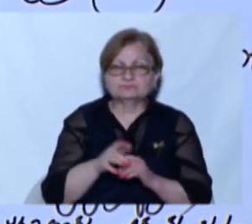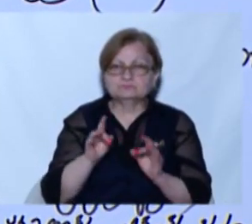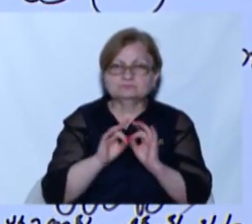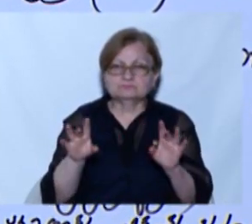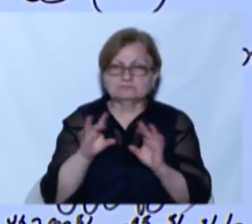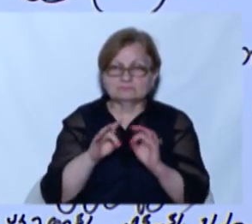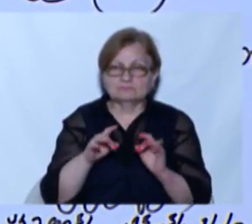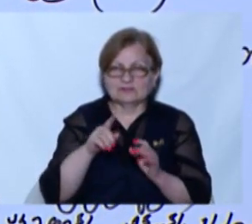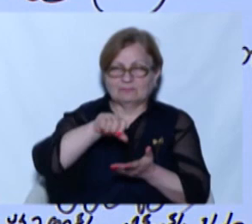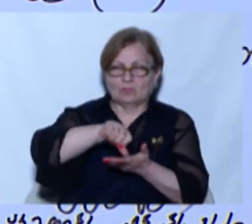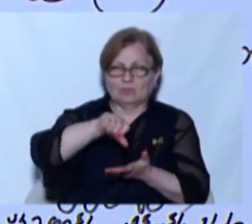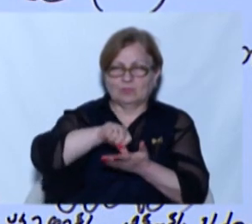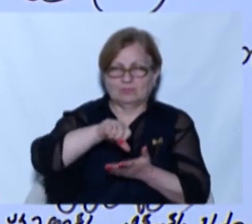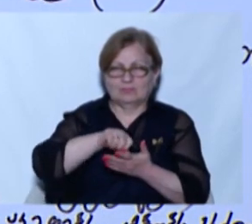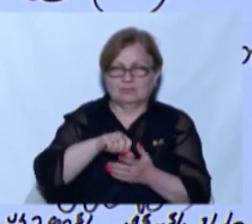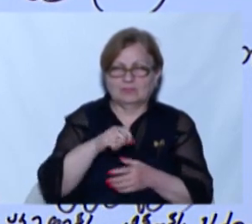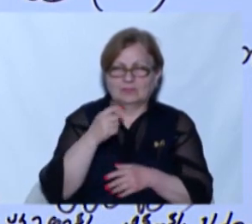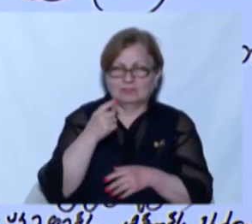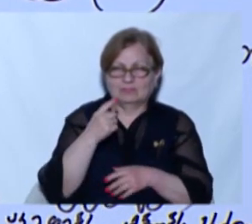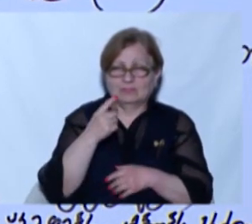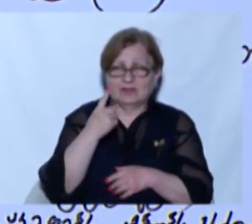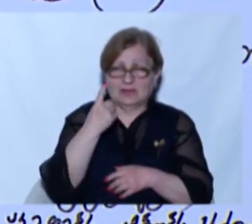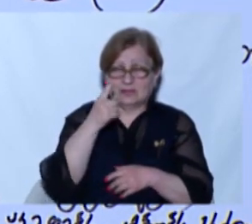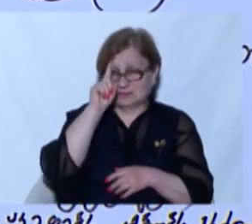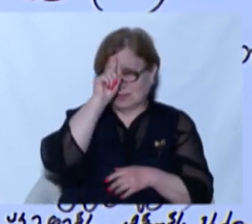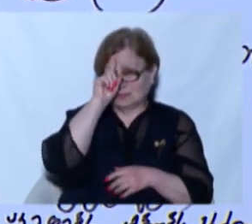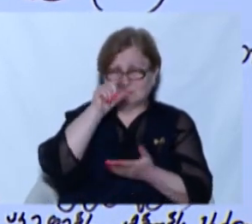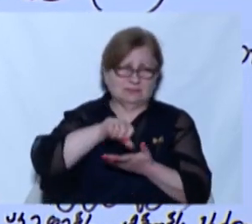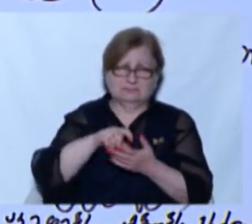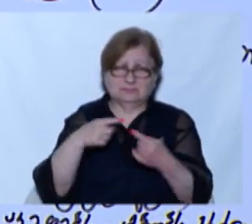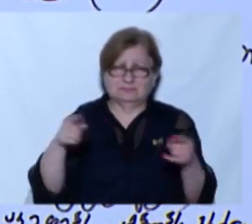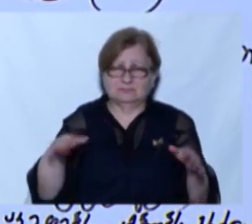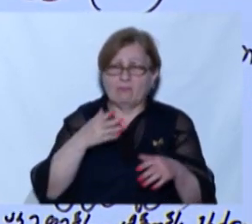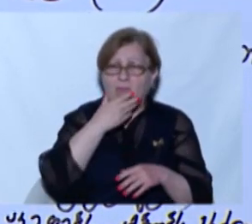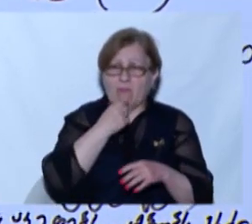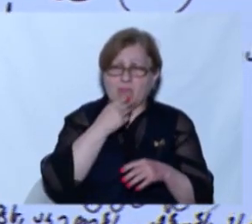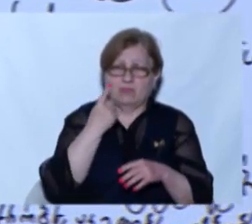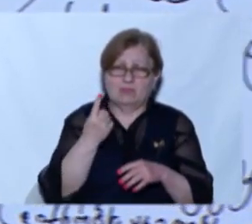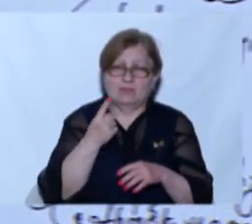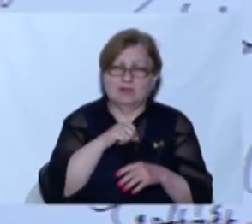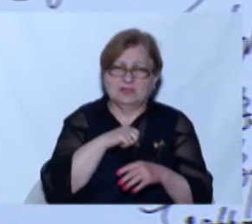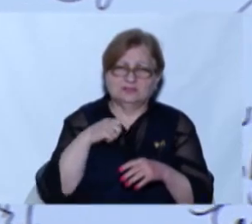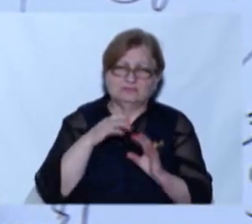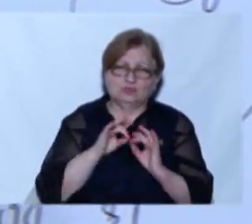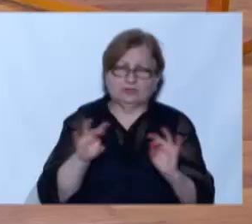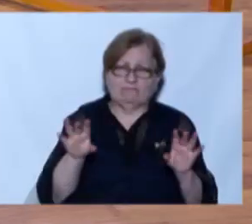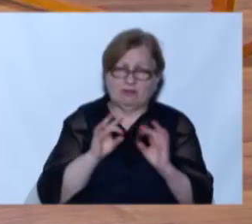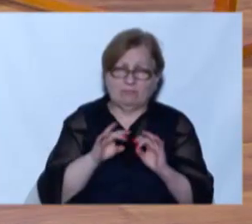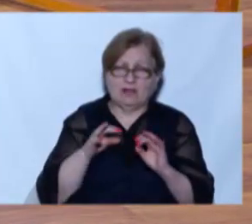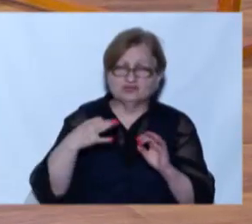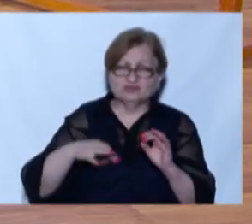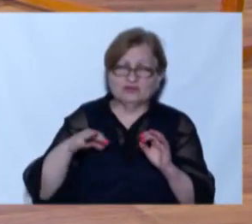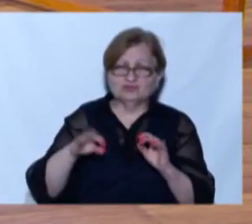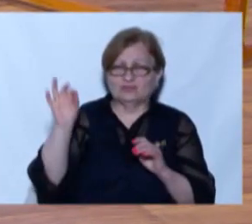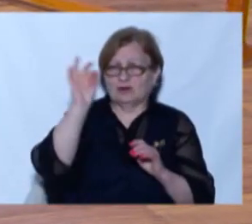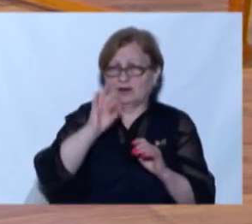მოთხრობის პერსონაჟზე. თქვენ ხედავთ, რომ მას ერთადერთი პერსონაჟი ჰყავს. ეს არის ბაბუა, თვითონ მთხრობელი, რომელიც შვილიშვილების